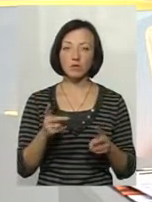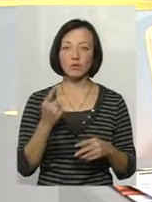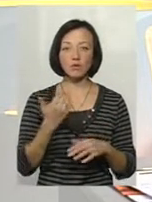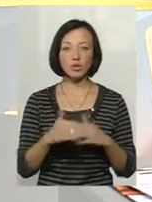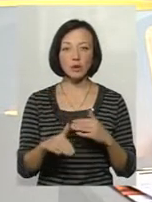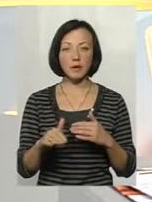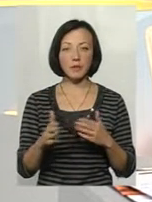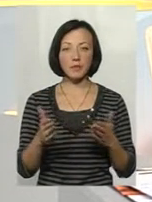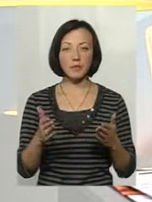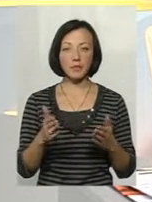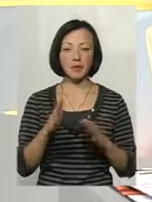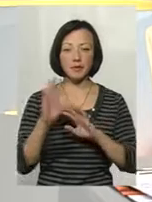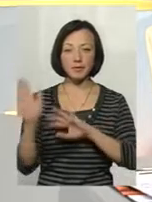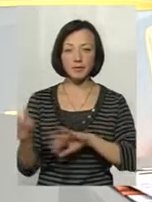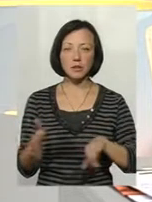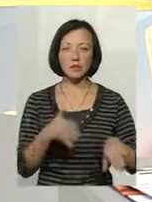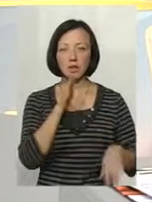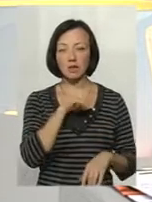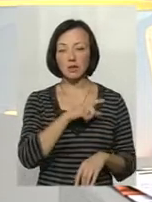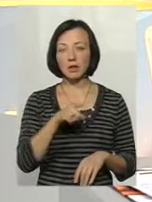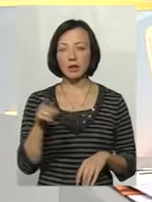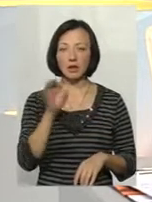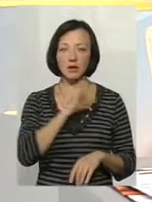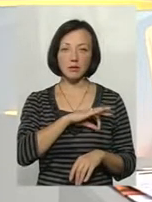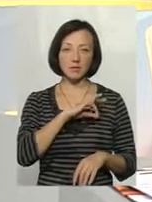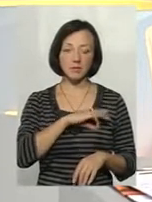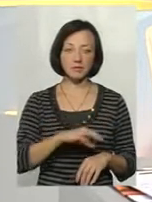вже пережило свій